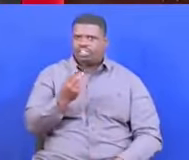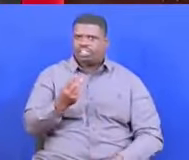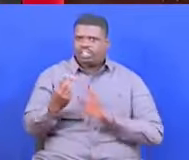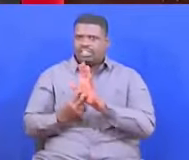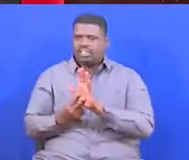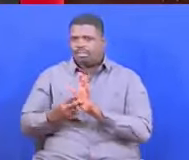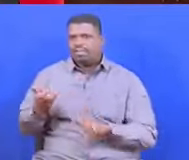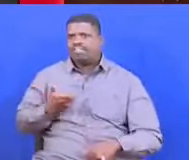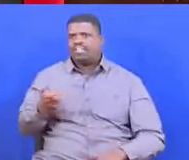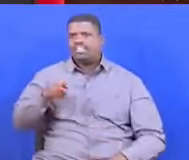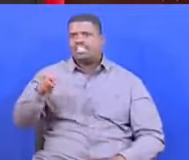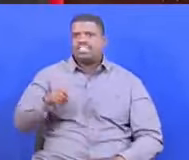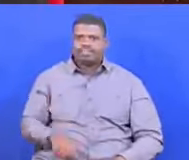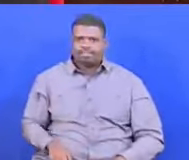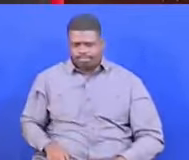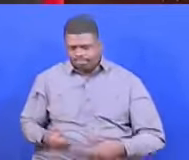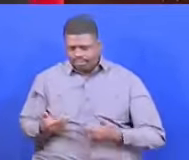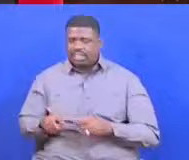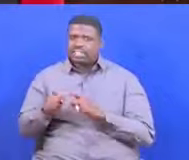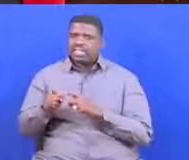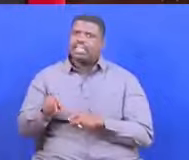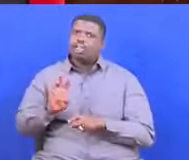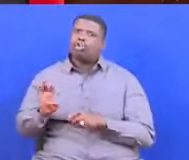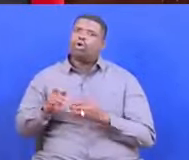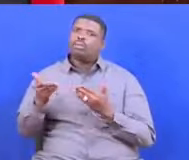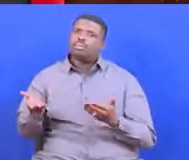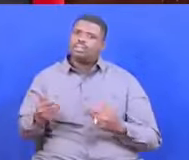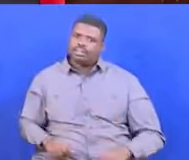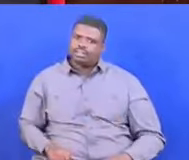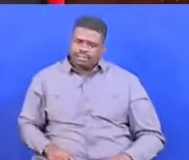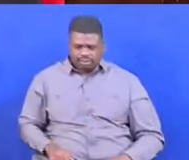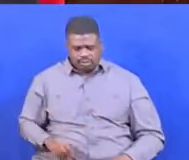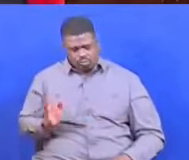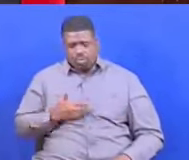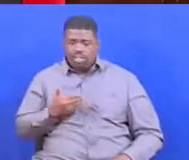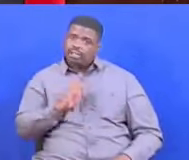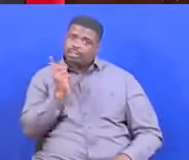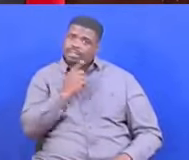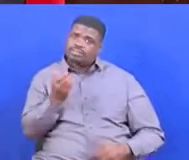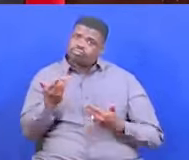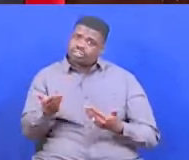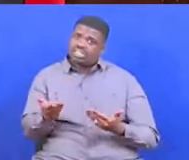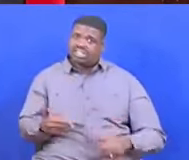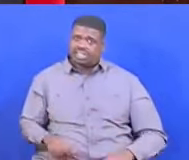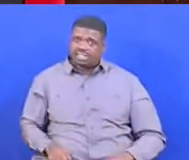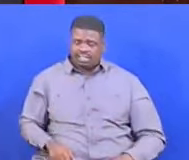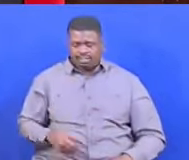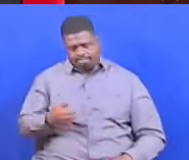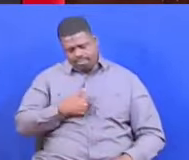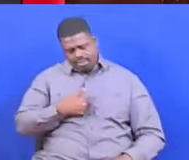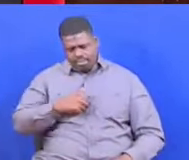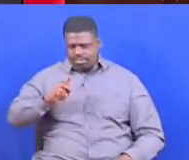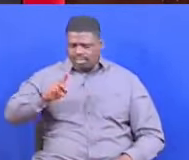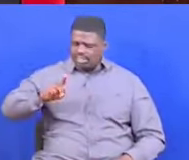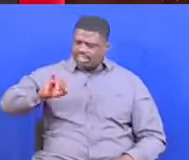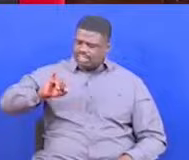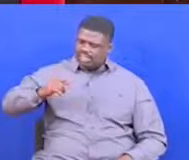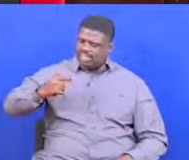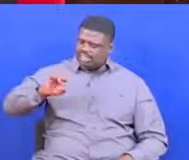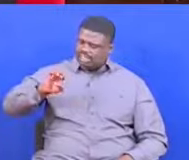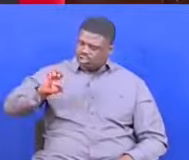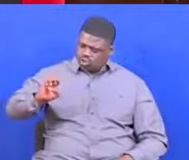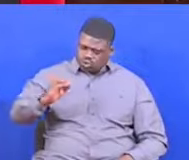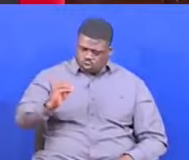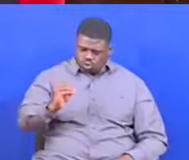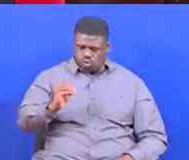vijijini. Sasa hii iko wapi? Tunataka majibu sasa. Mimi Kiteto, Matui,